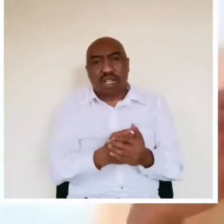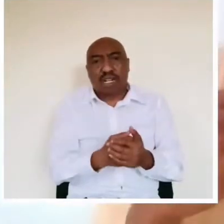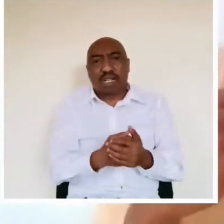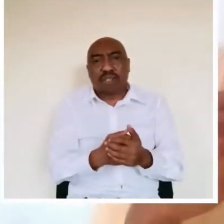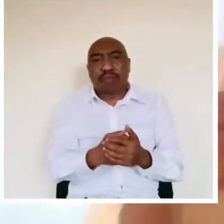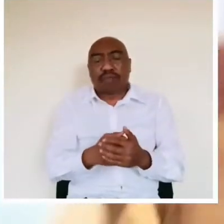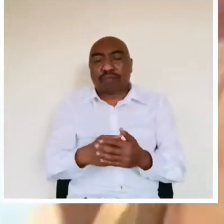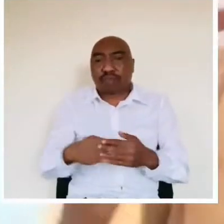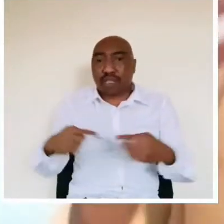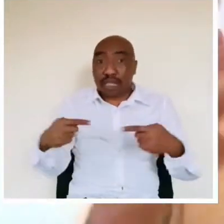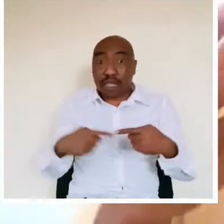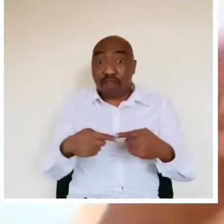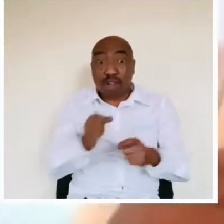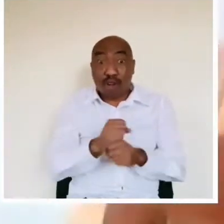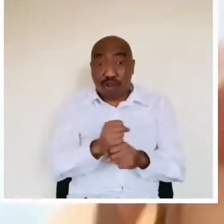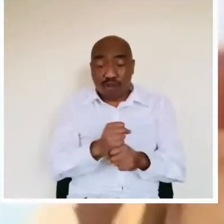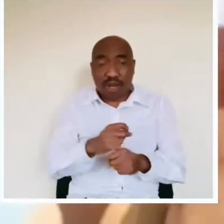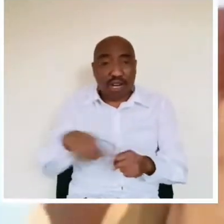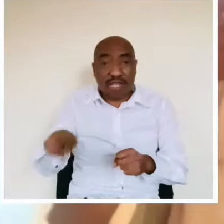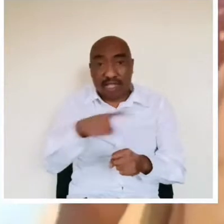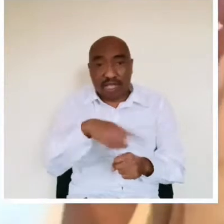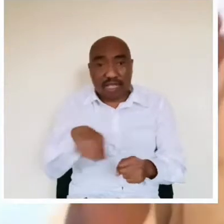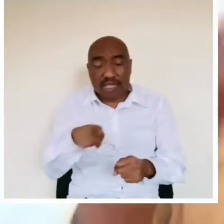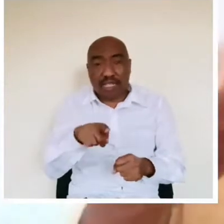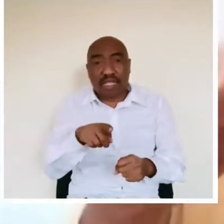croit. Si Dieu dit que